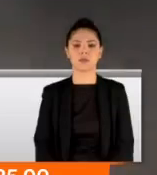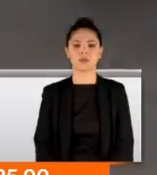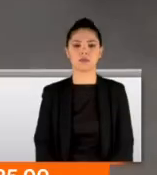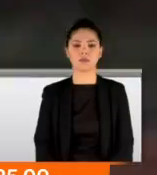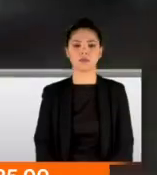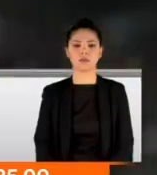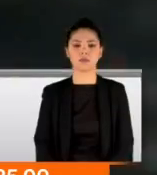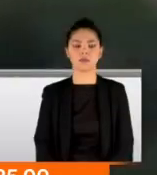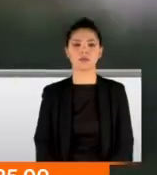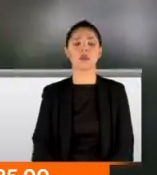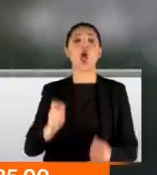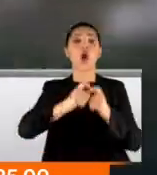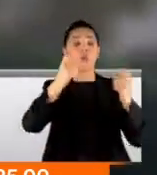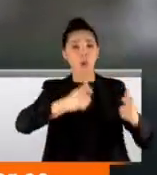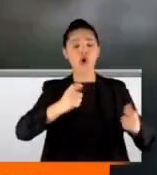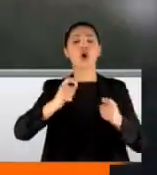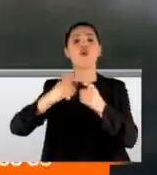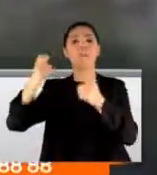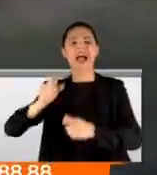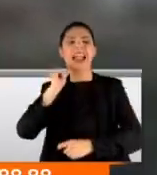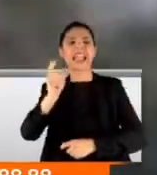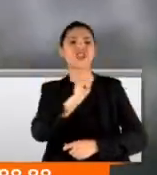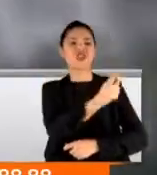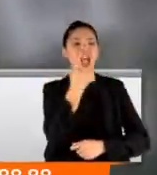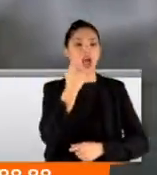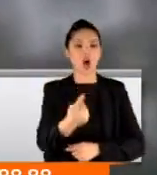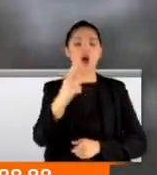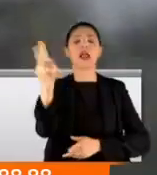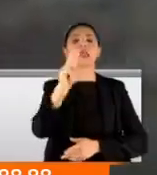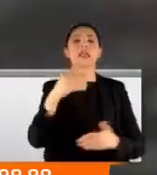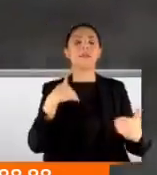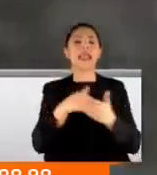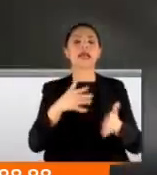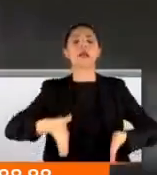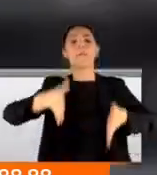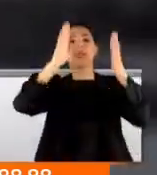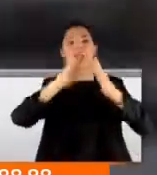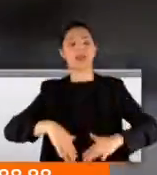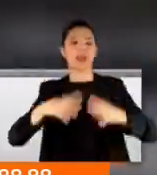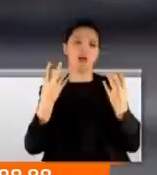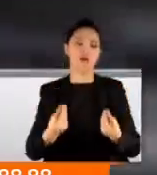karşı apartmanımız yıkıldı. Bornova ve Bayraklı ilçelerinde 20'ye yakın bina yıkıldı.